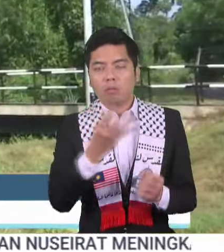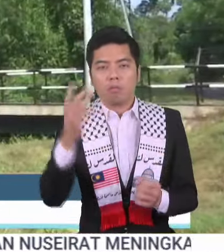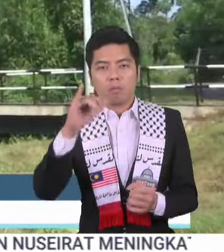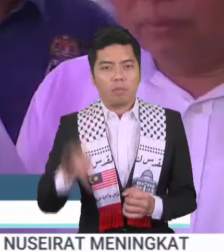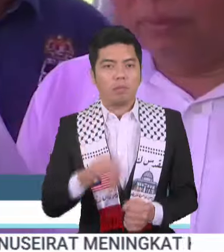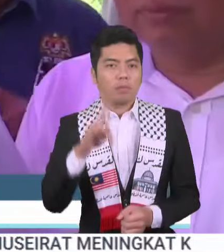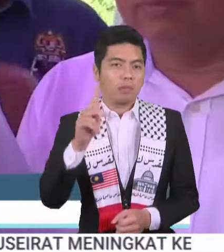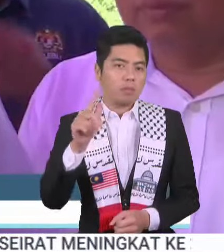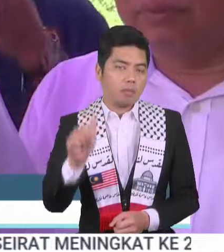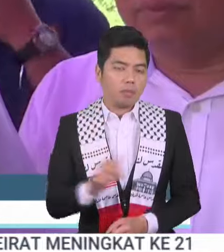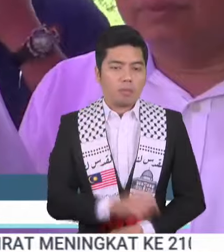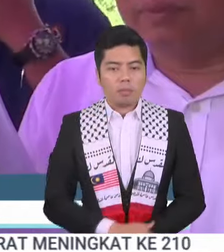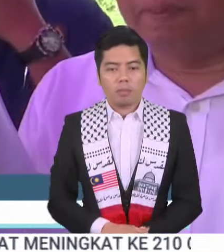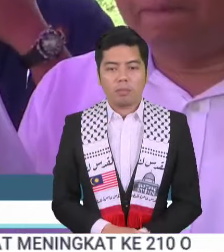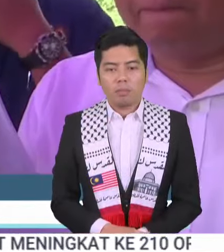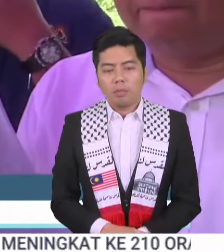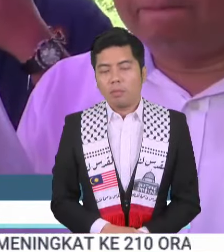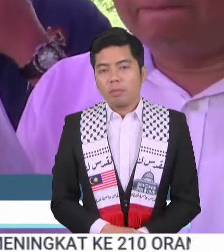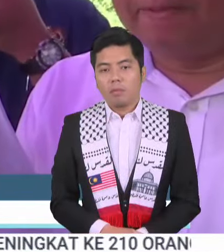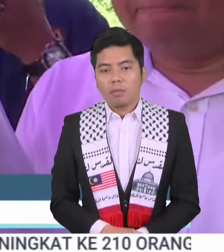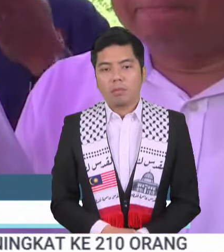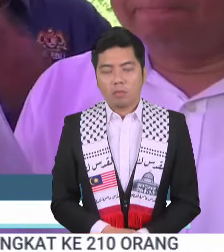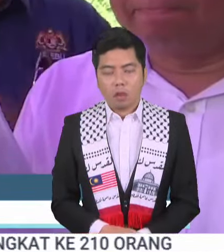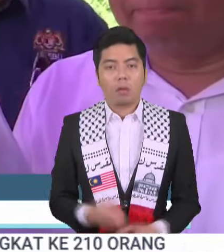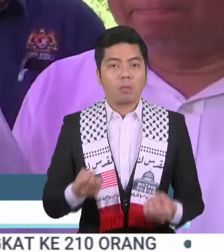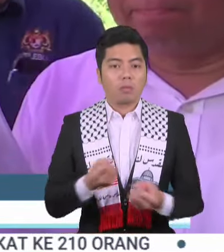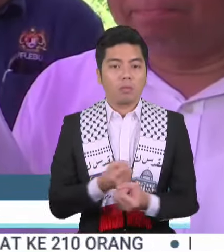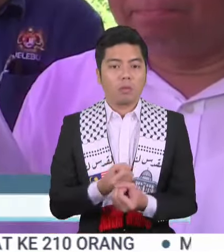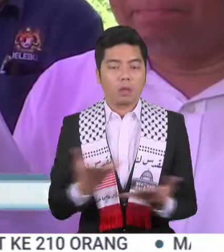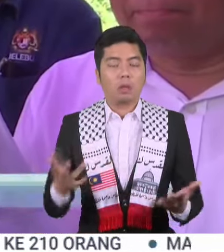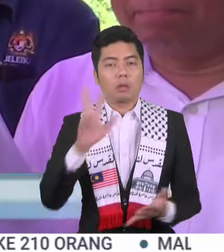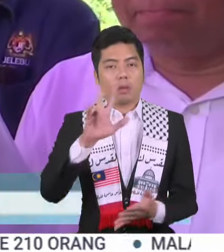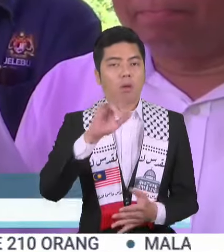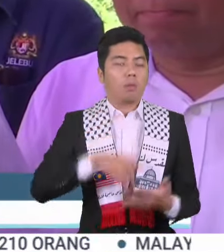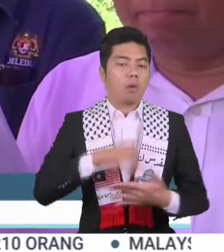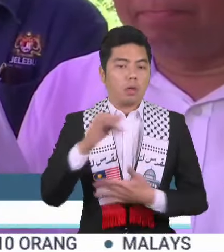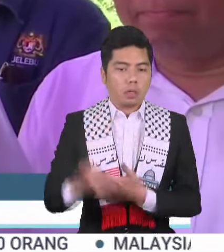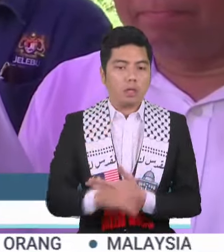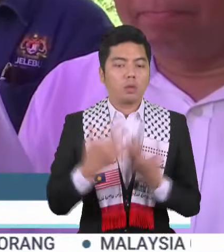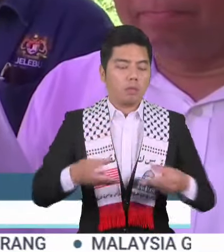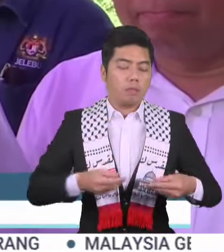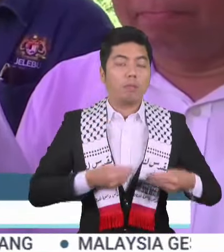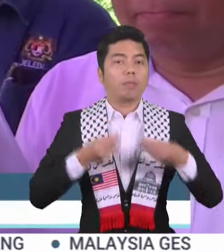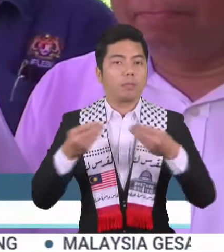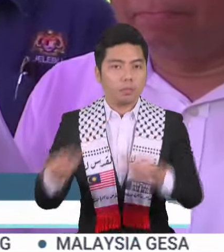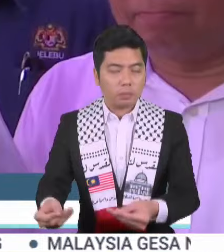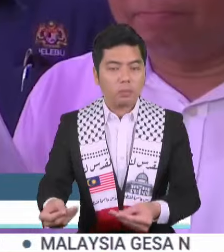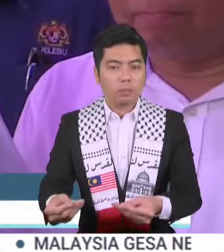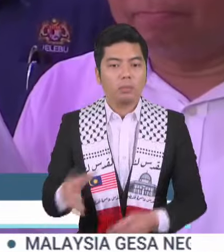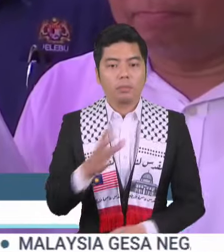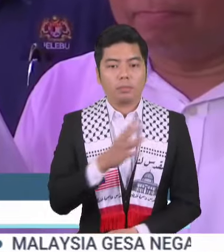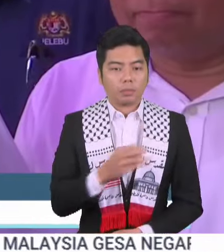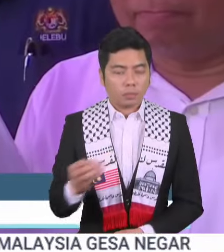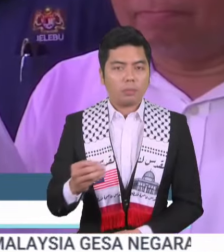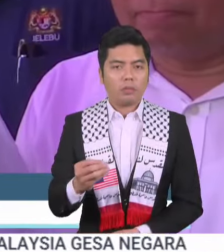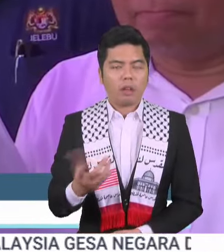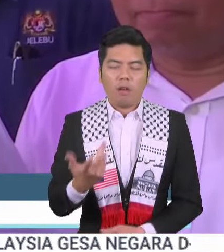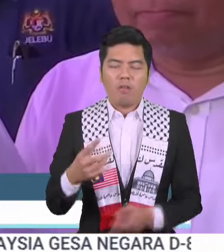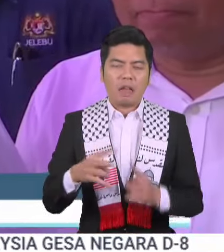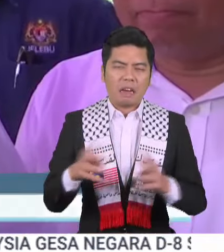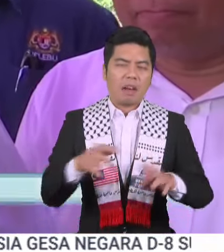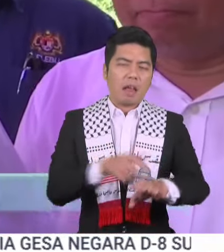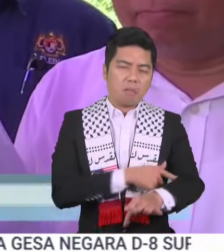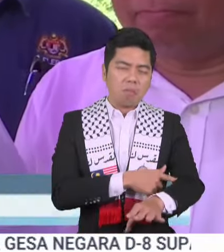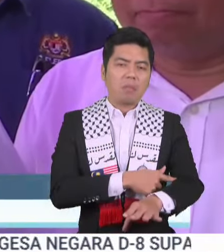RM1.43 juta. Hari ini sebahagian besarnya tiga projek ini telah pun diserahkan dan walaupun agak